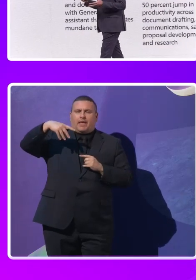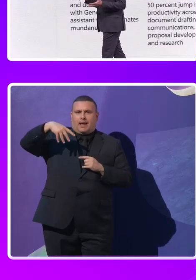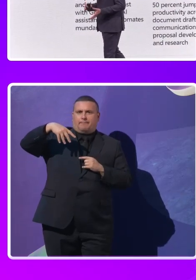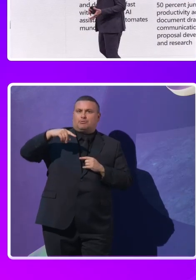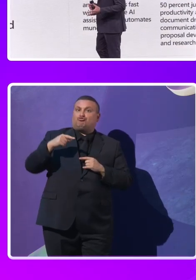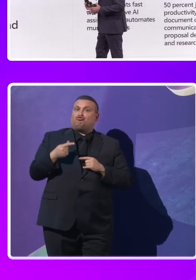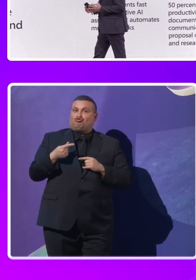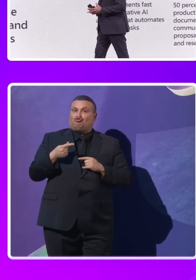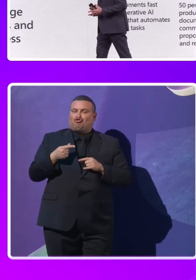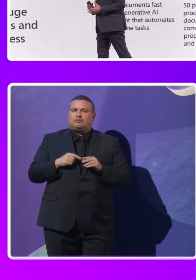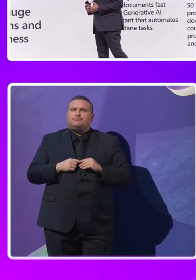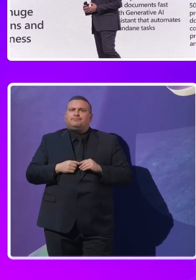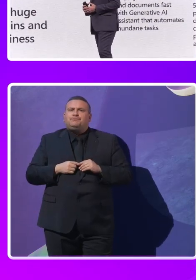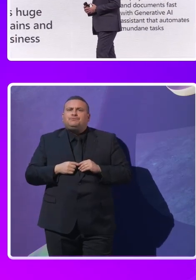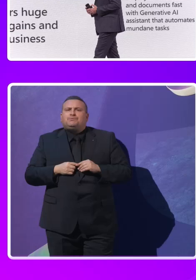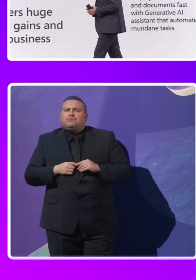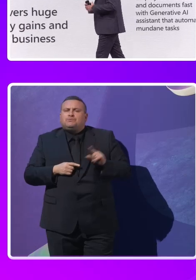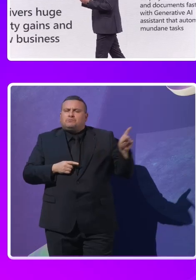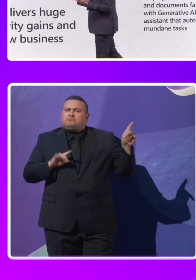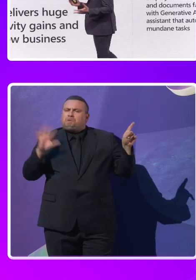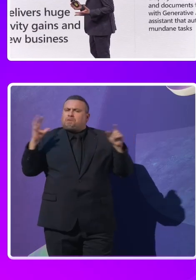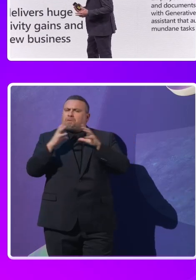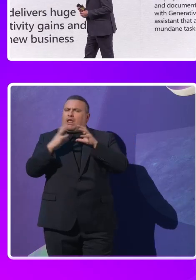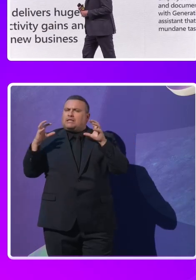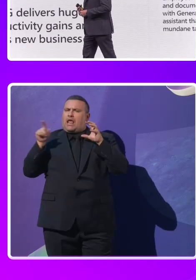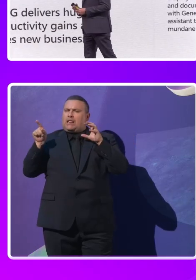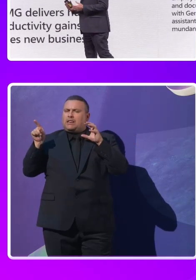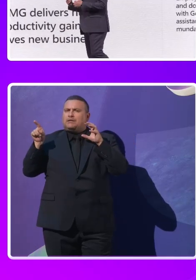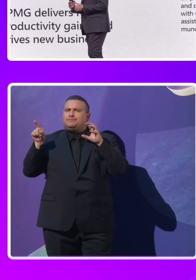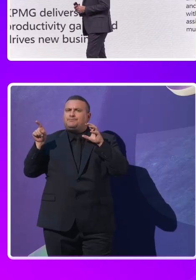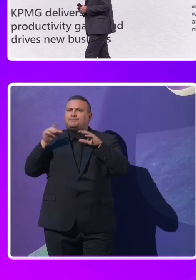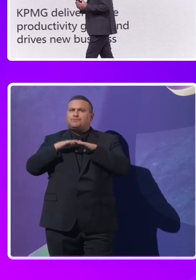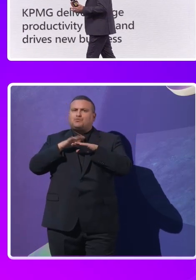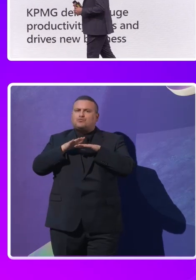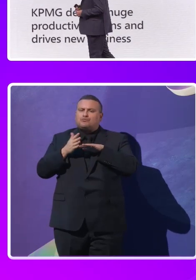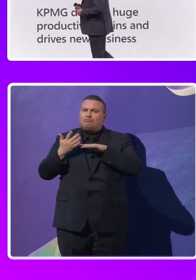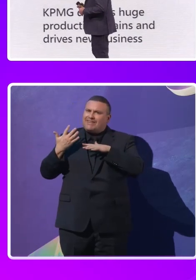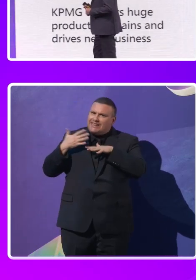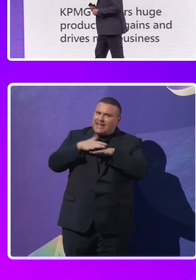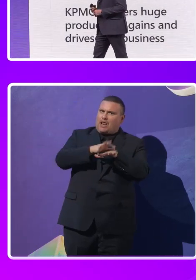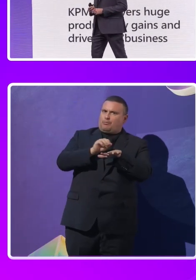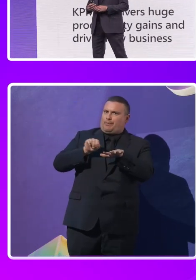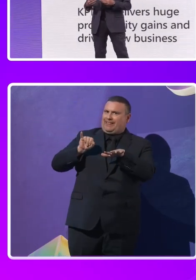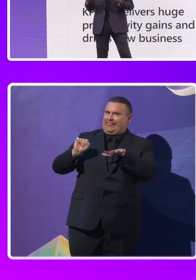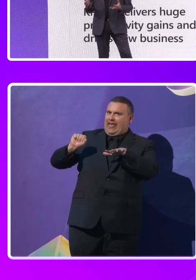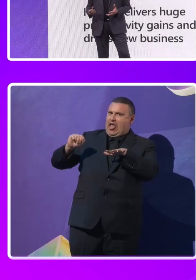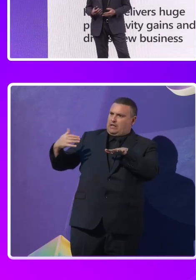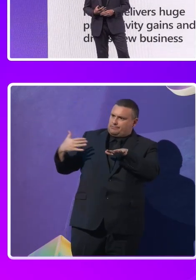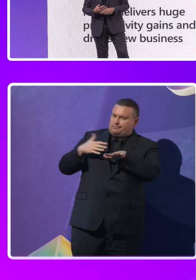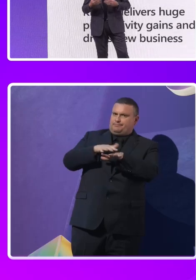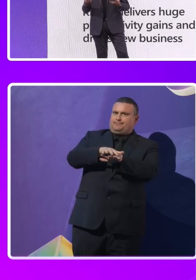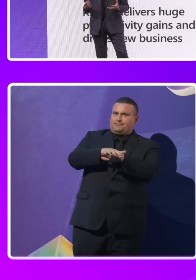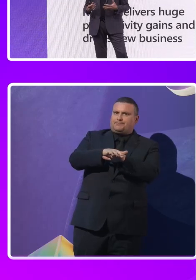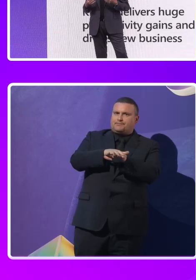ha usato questa tecnologia per rivedere al proprio interno per i dipendenti il